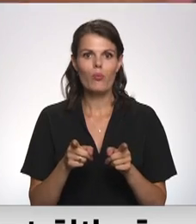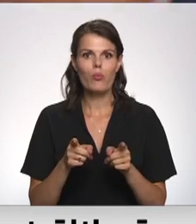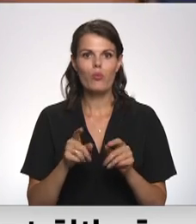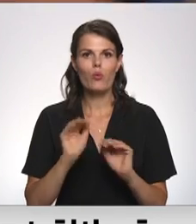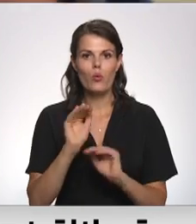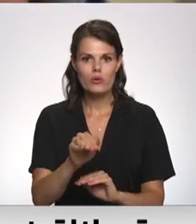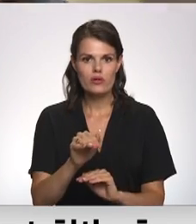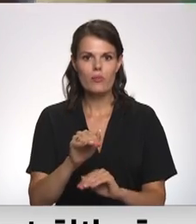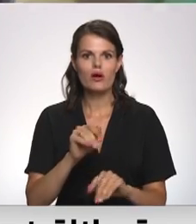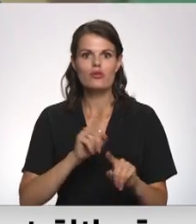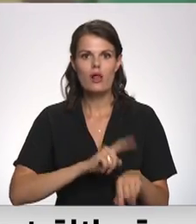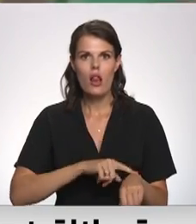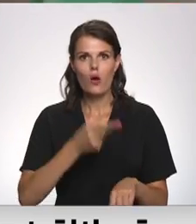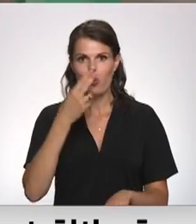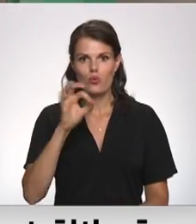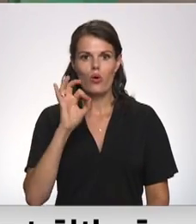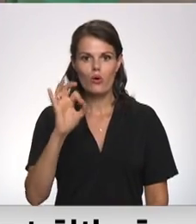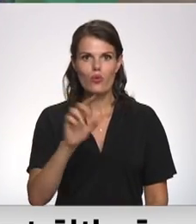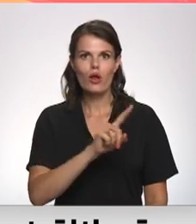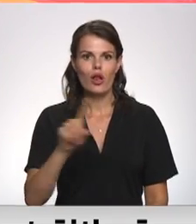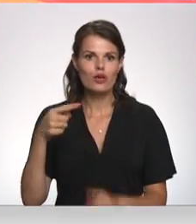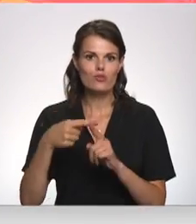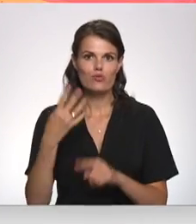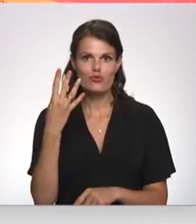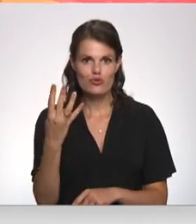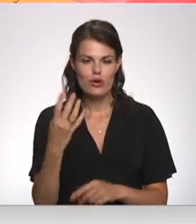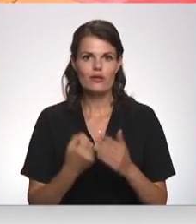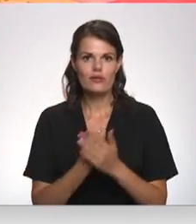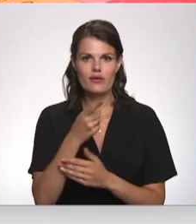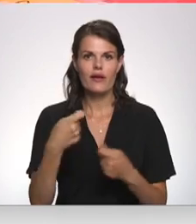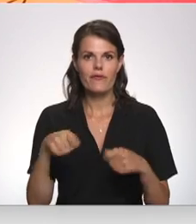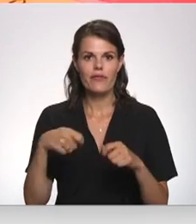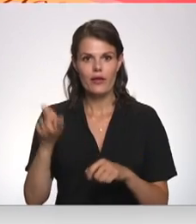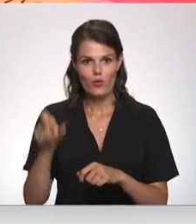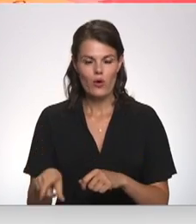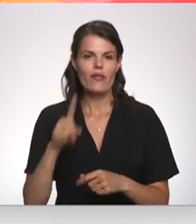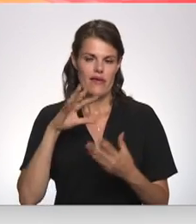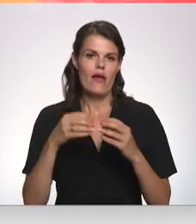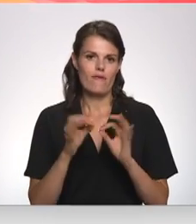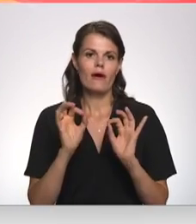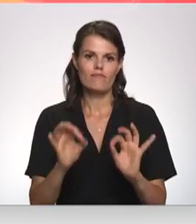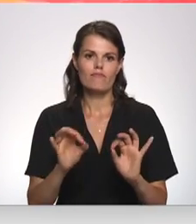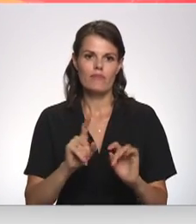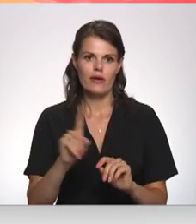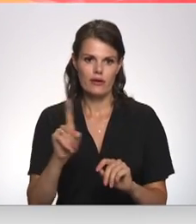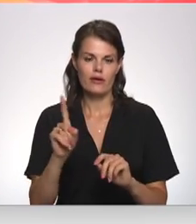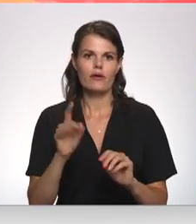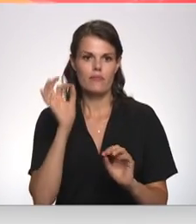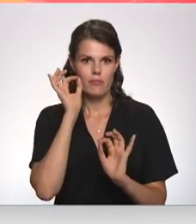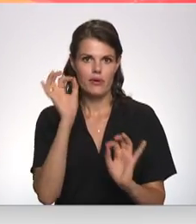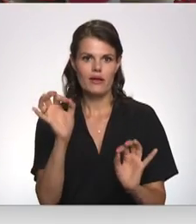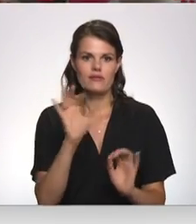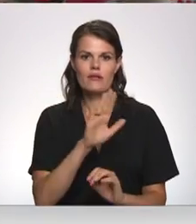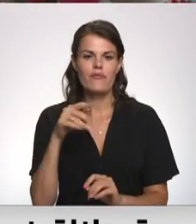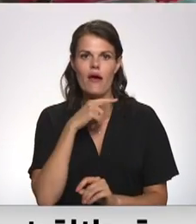produkta uzglabāšanas laiku no 0 līdz 4 grādiem. Tas nozīmē, ka šis tirgotājs mums ievēro temperatūru, kā ražotājs ir noteicis. Ne